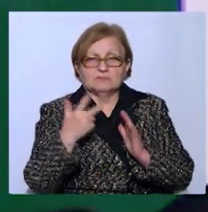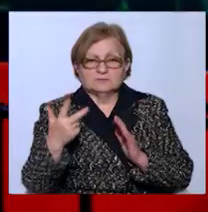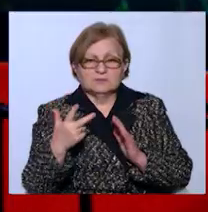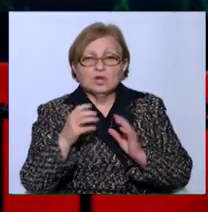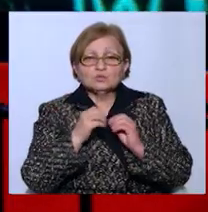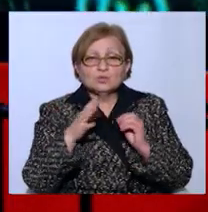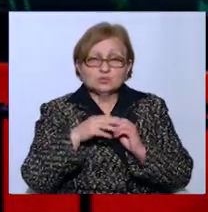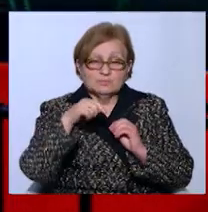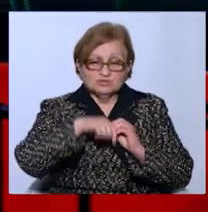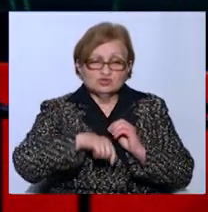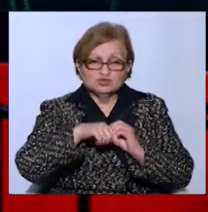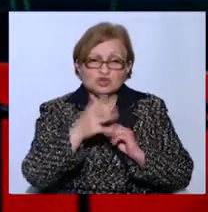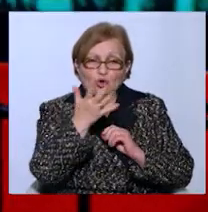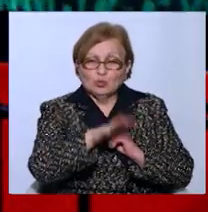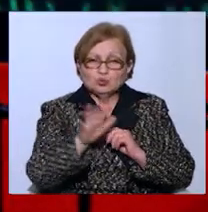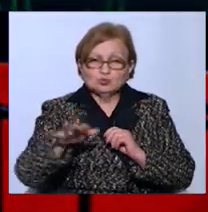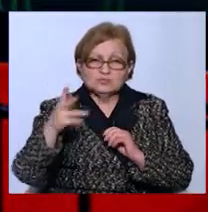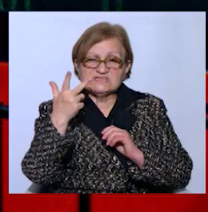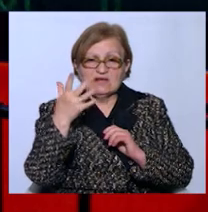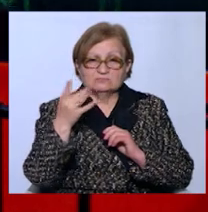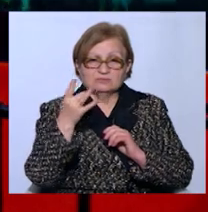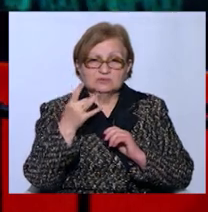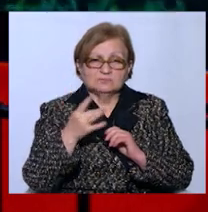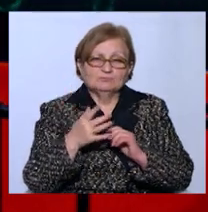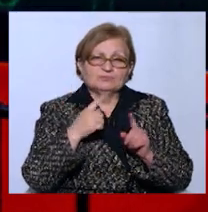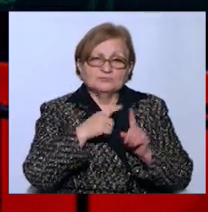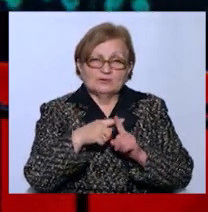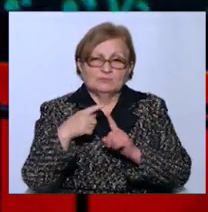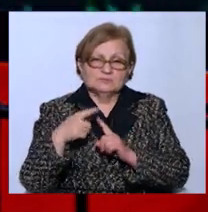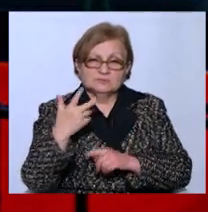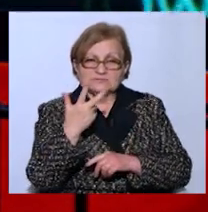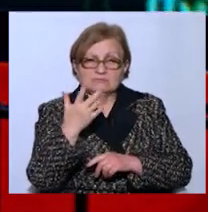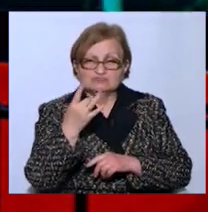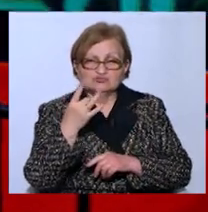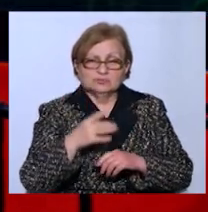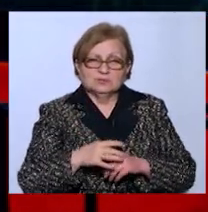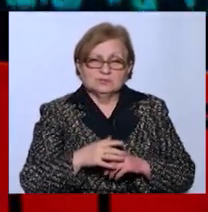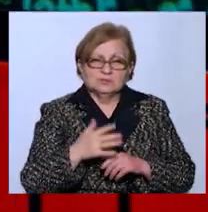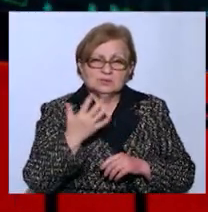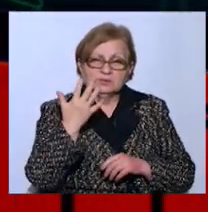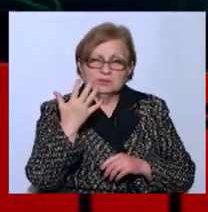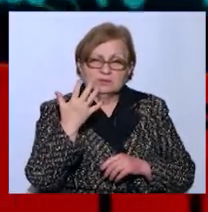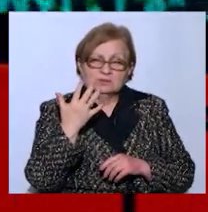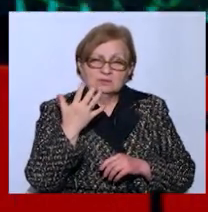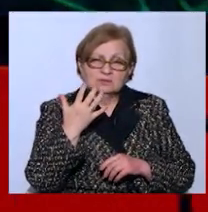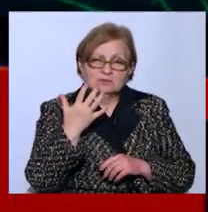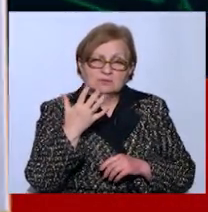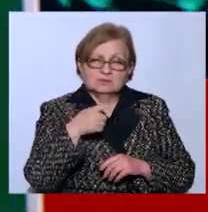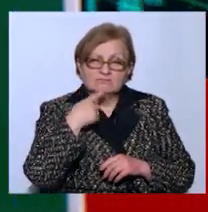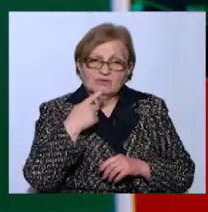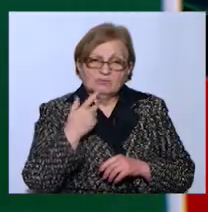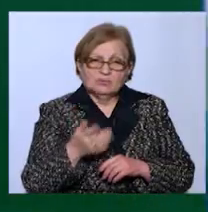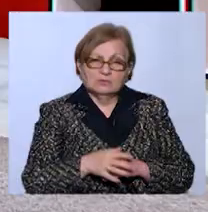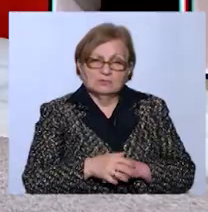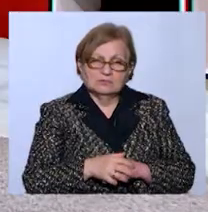15-ში 5 არის 3-ჯერ 5 დამატებული 5 და დამატებული 5. 5 ასე ვთქვათ, ესე ვამბობთ, რა